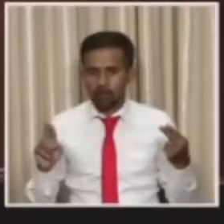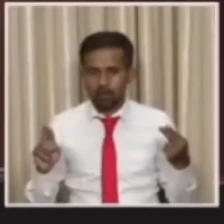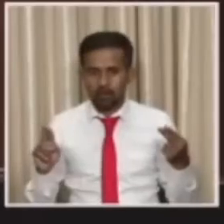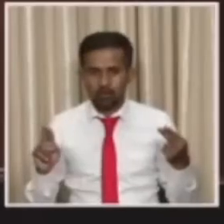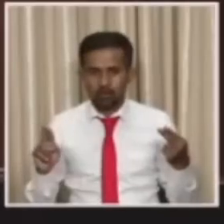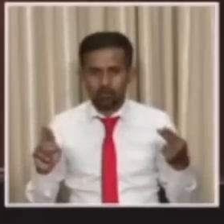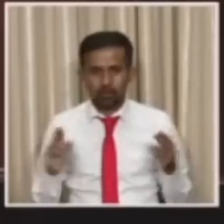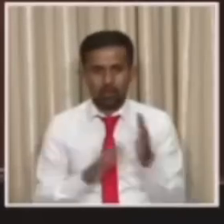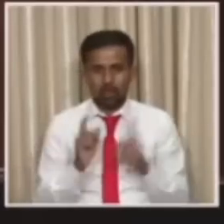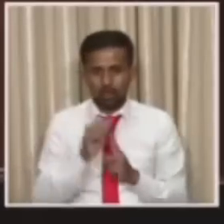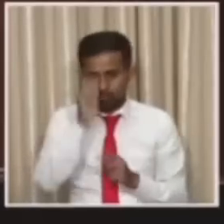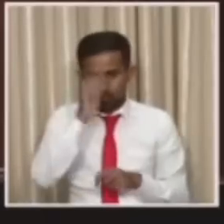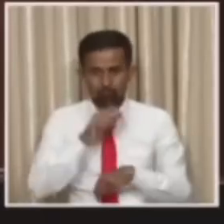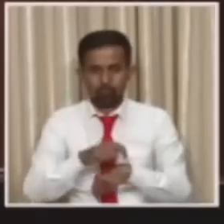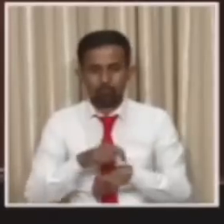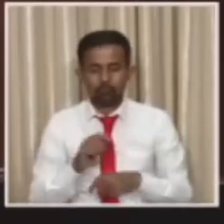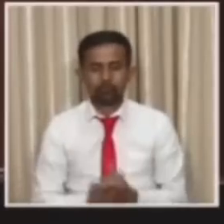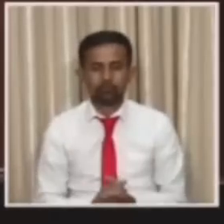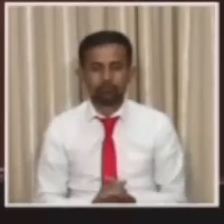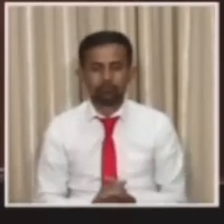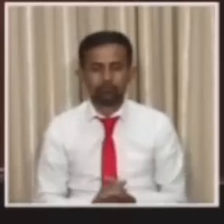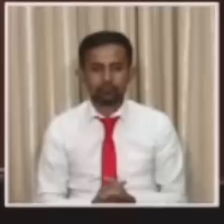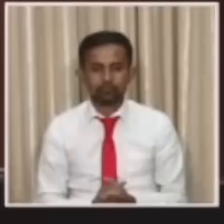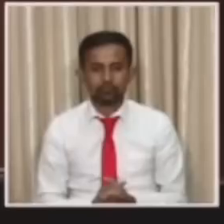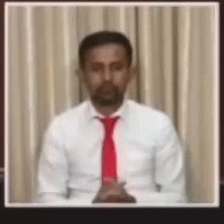මන්ත්‍රීතුමා මේ ඇමතුමාගේ වෙලාව. ඔව්.